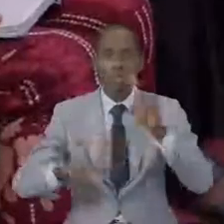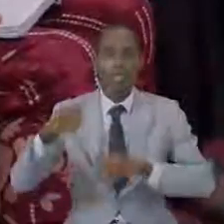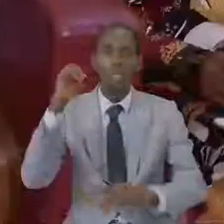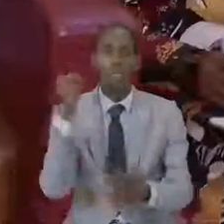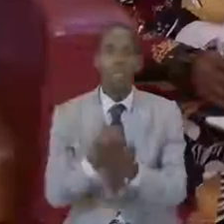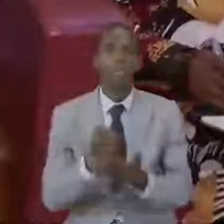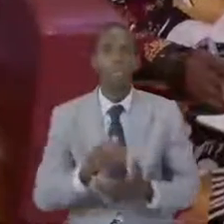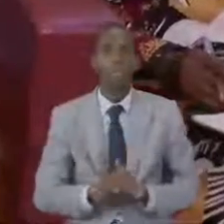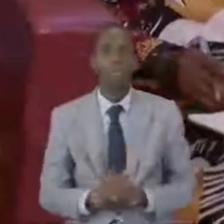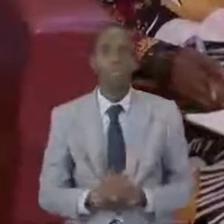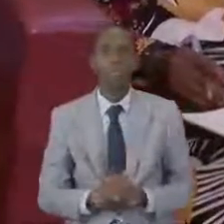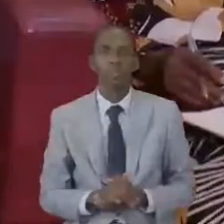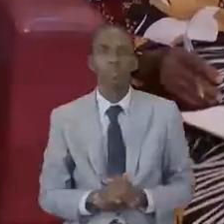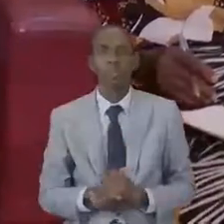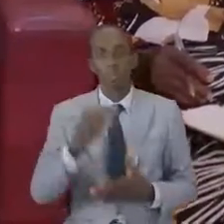année là-bas